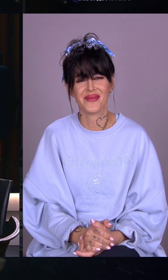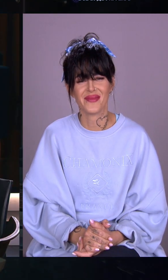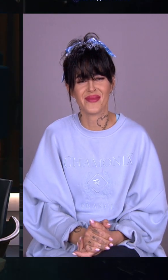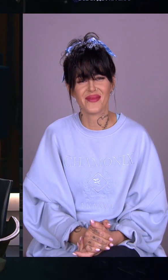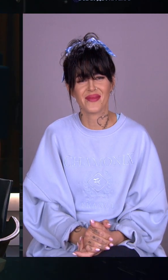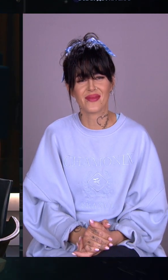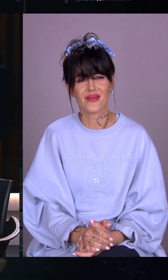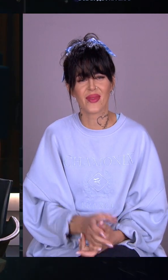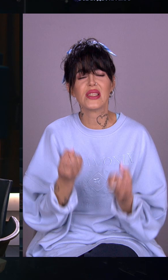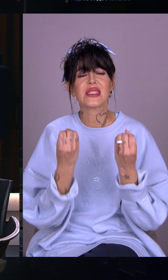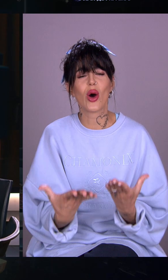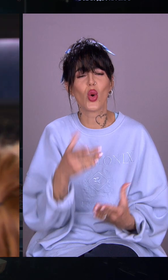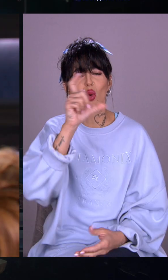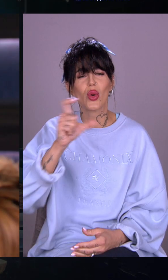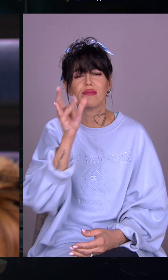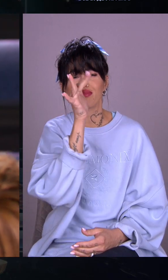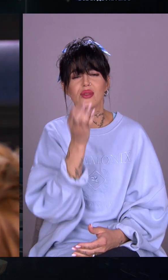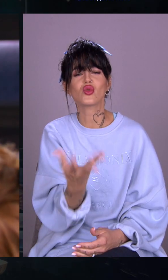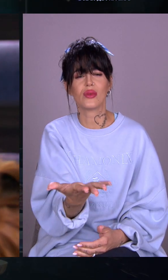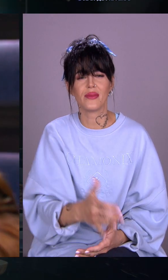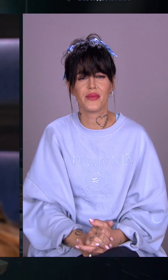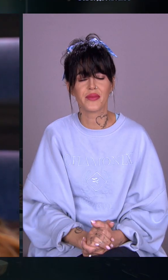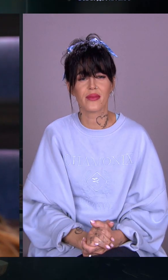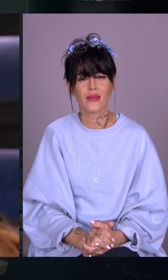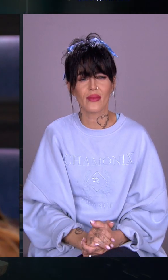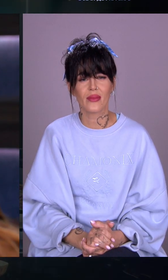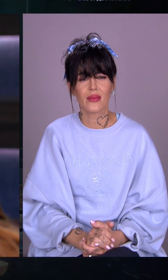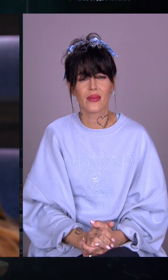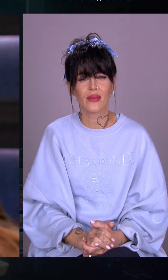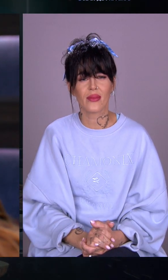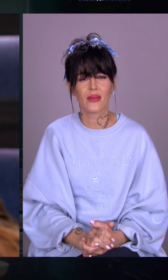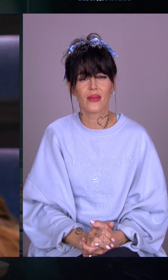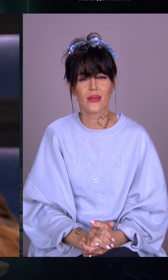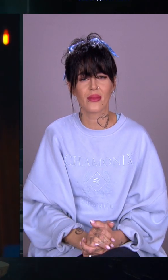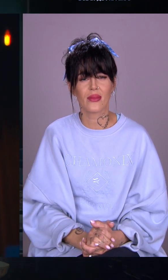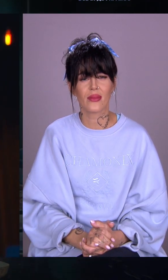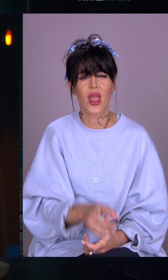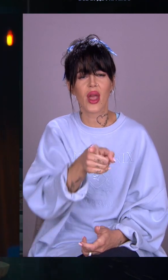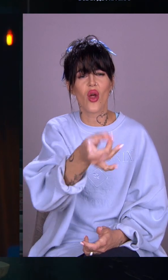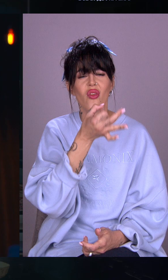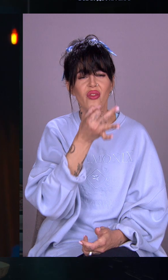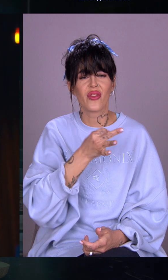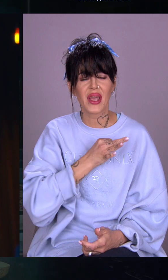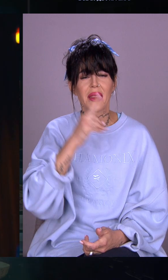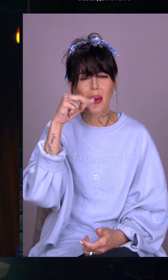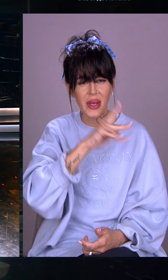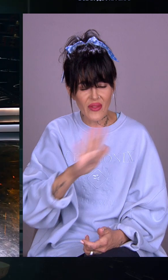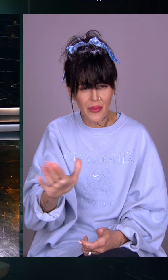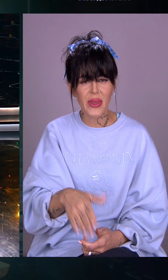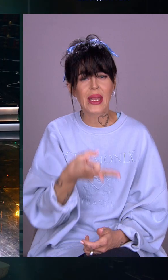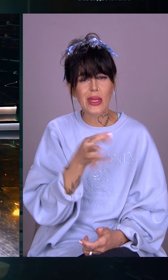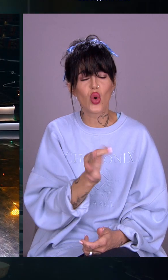людей вже так пошутили, як я? Хто прийшов? Льоша, перед тим, як ти відповісти, я скажу, що відповідь тебе неправильна, але вона близька.